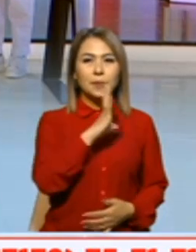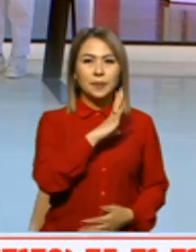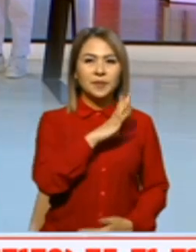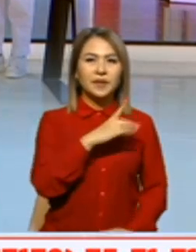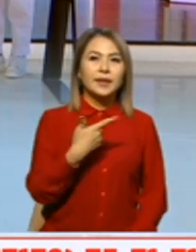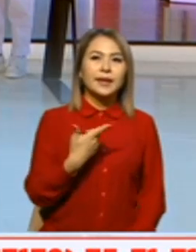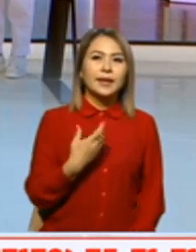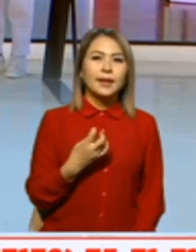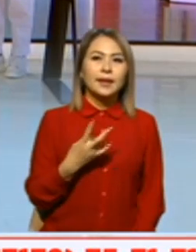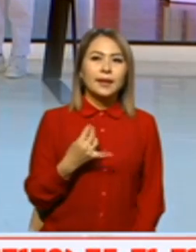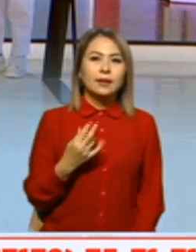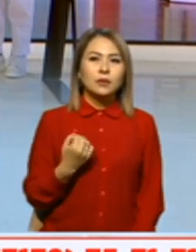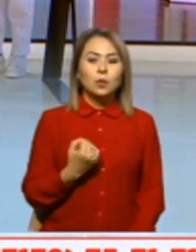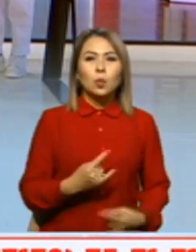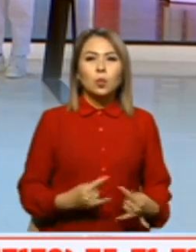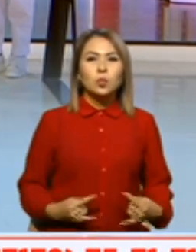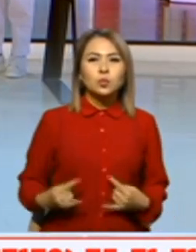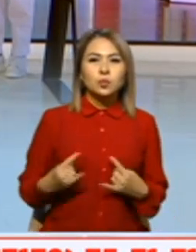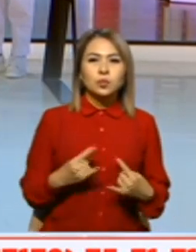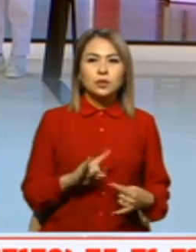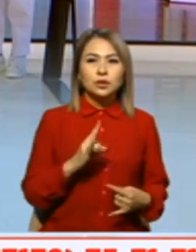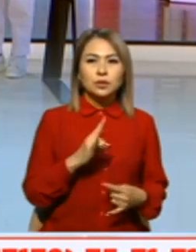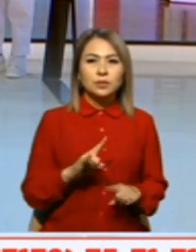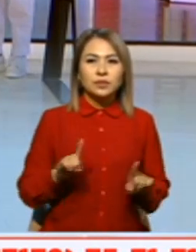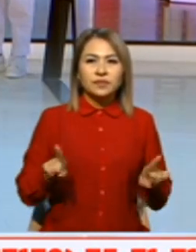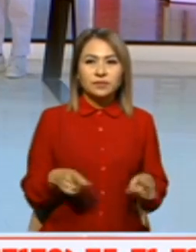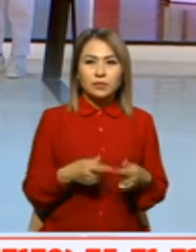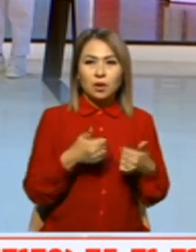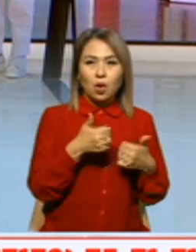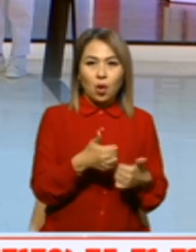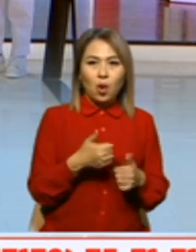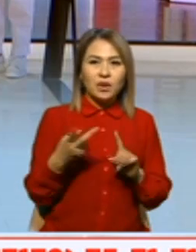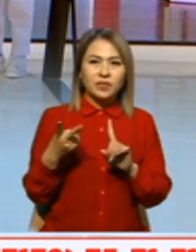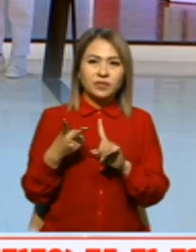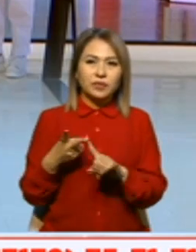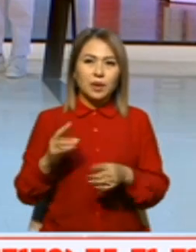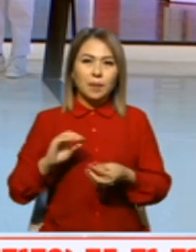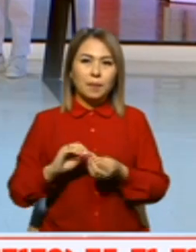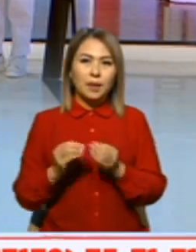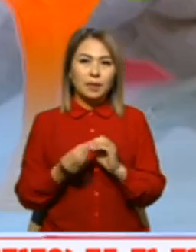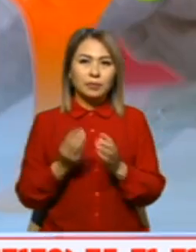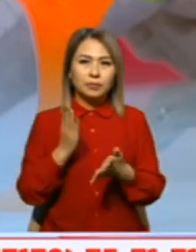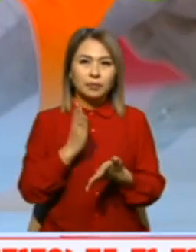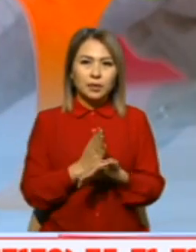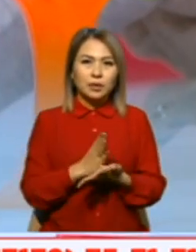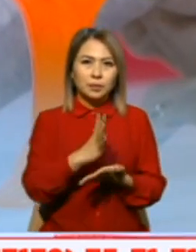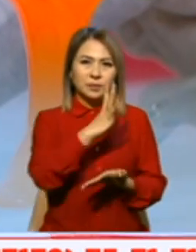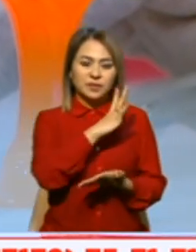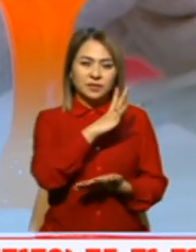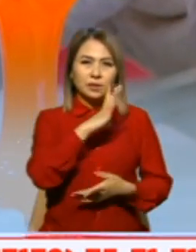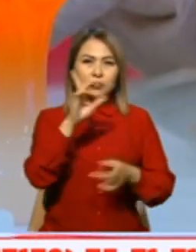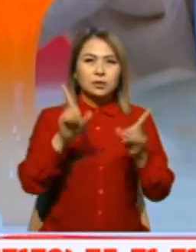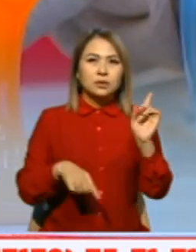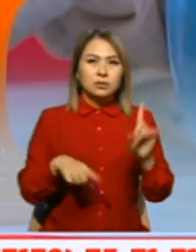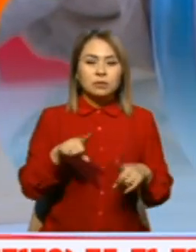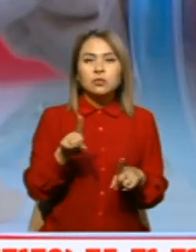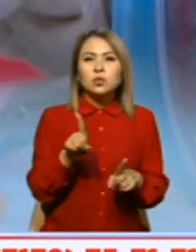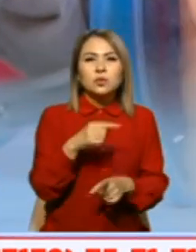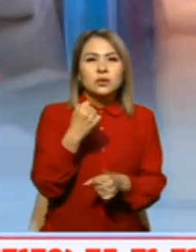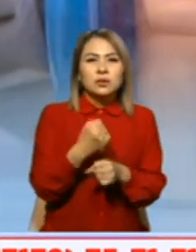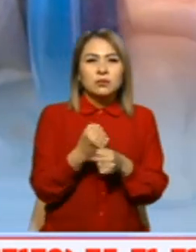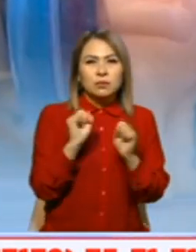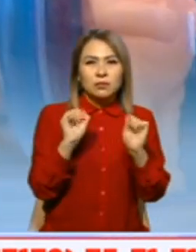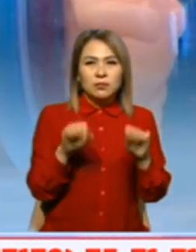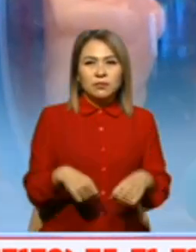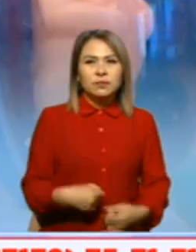немесе УЗИ арқылы бір баланың дамуы қалыпты, ал екіншісінде бір ақау болатын жағдайлар кездеседі ғой өмірде. Ондай кезде не істеу